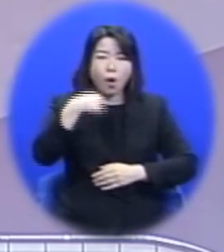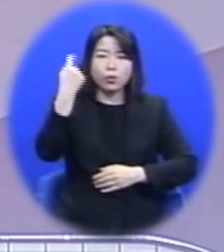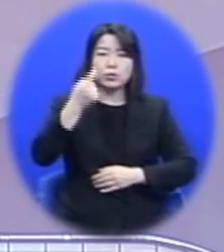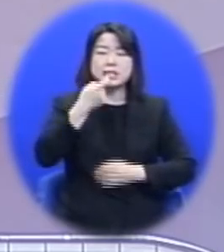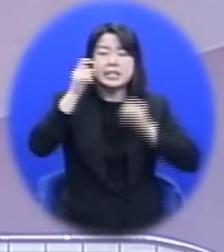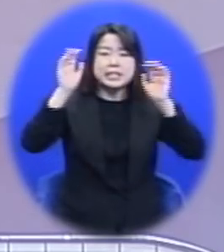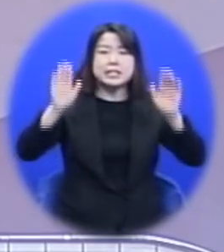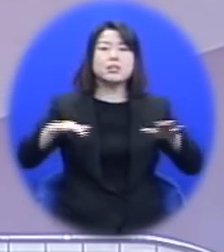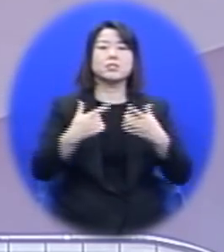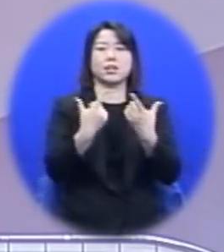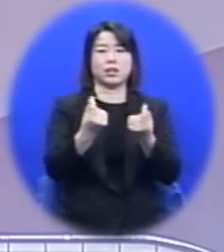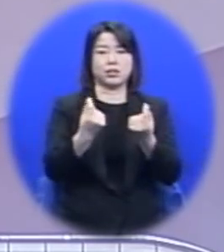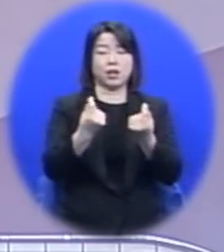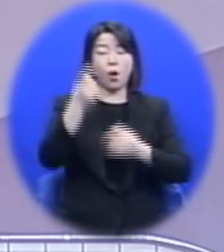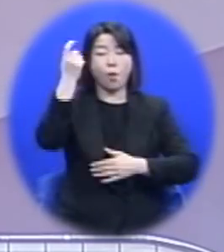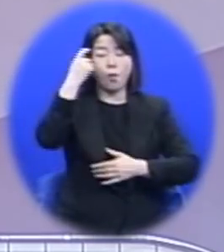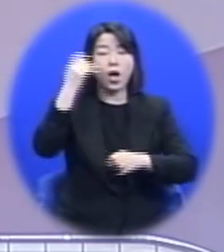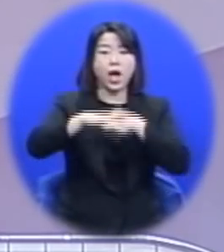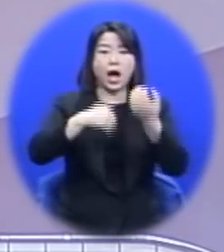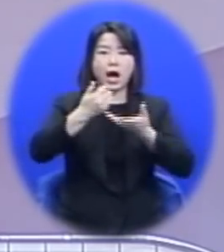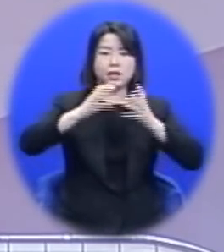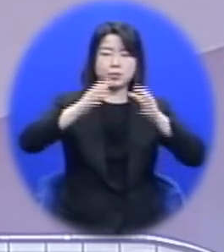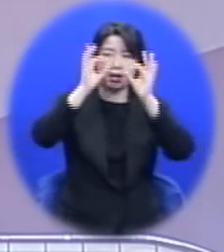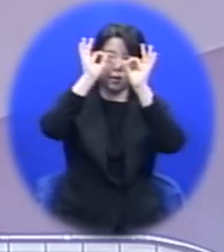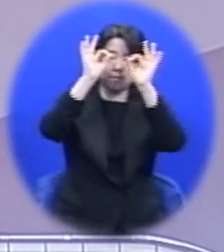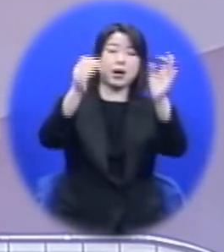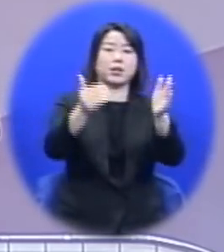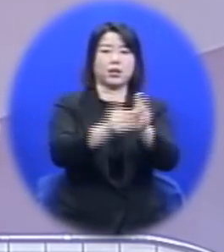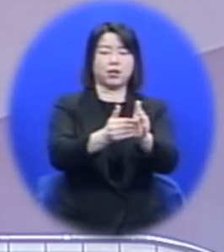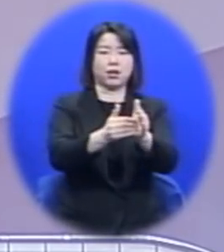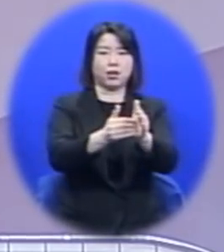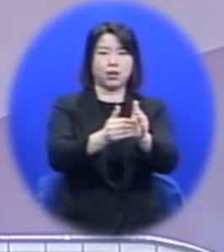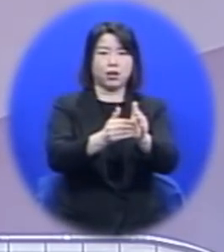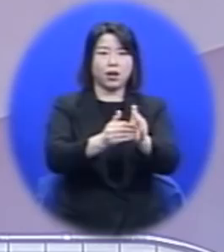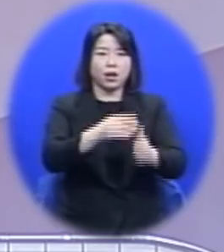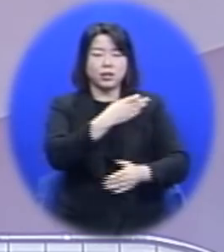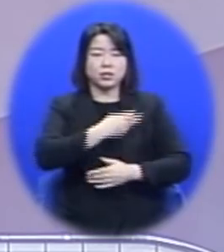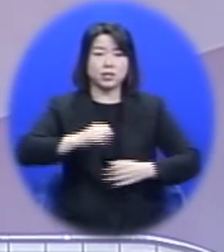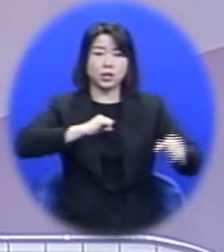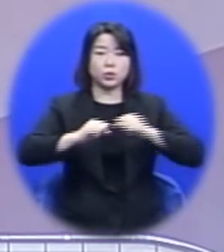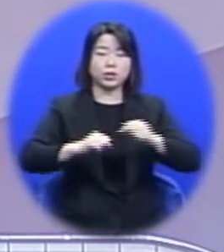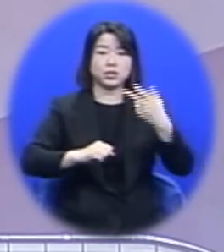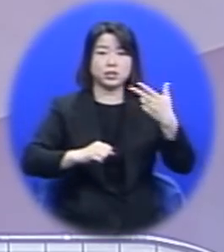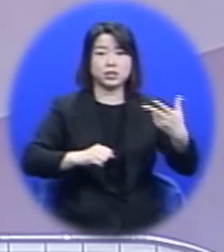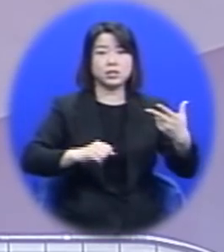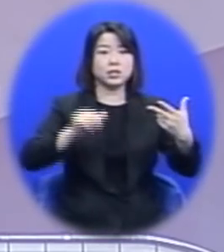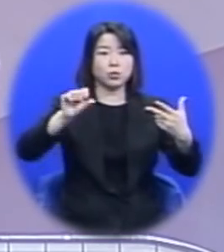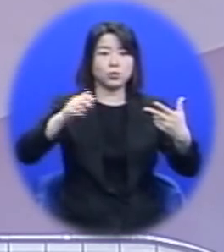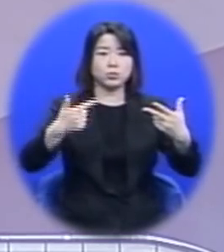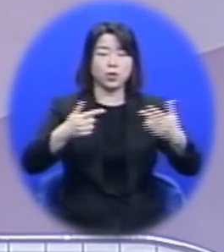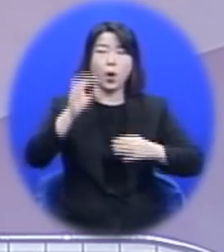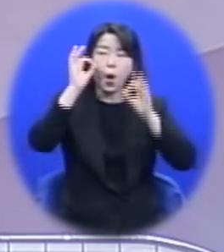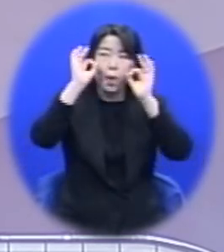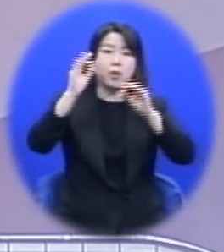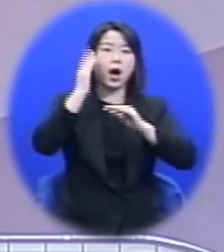나라를 보았기 때문입니다. 사도행전 7장 56절에 보라 하늘이 열리고 인자가 하나님의 우편에 서신